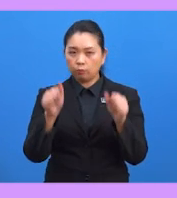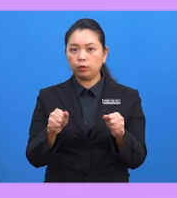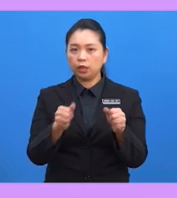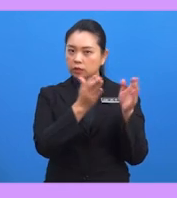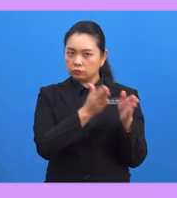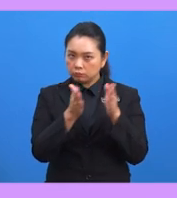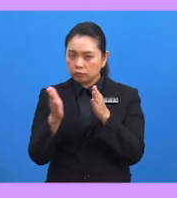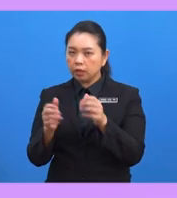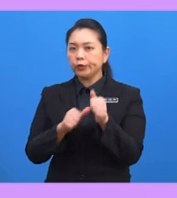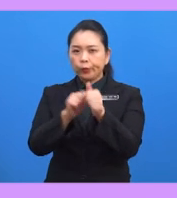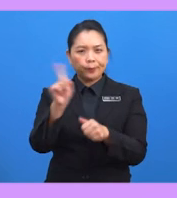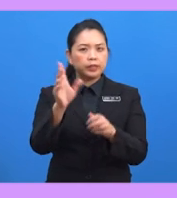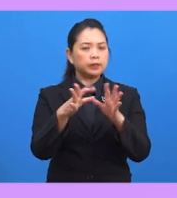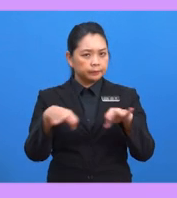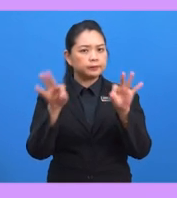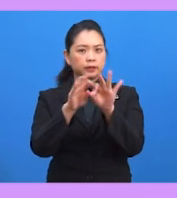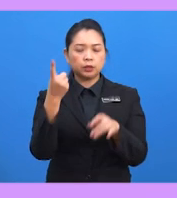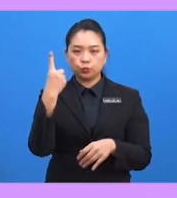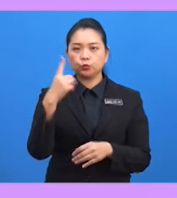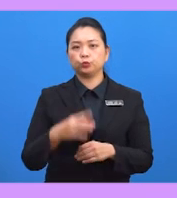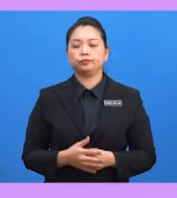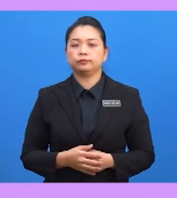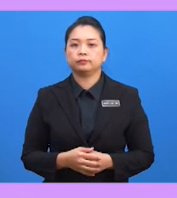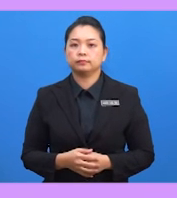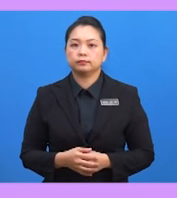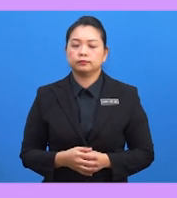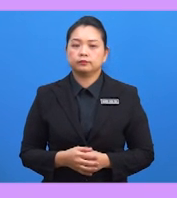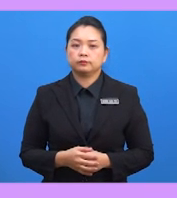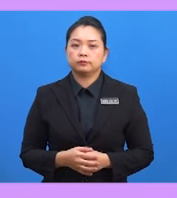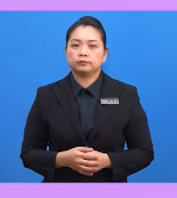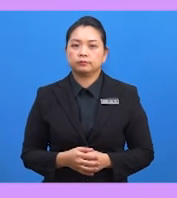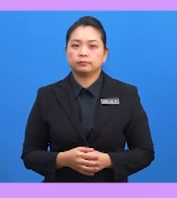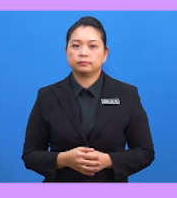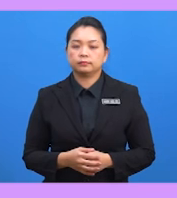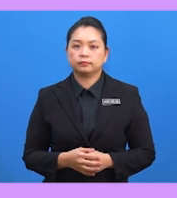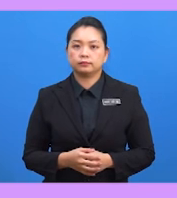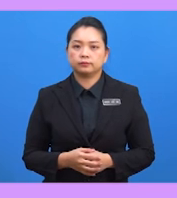diperlukan dan perbelanjaan yang kurang penting perlu ditangguhkan.